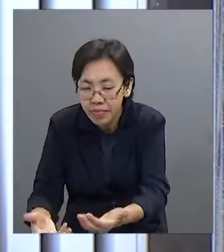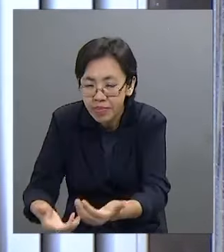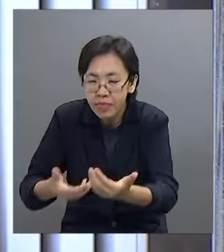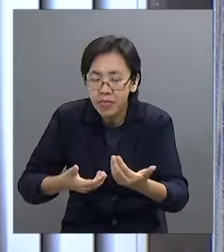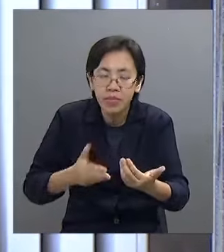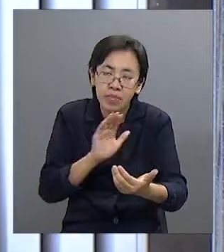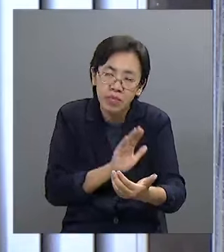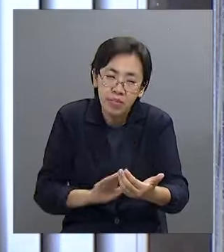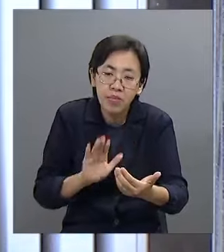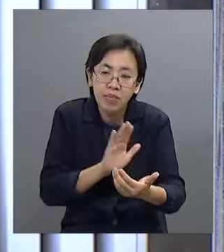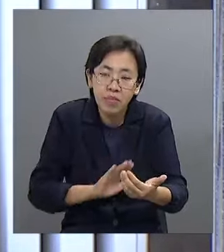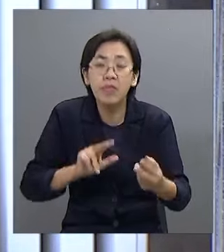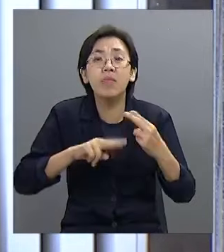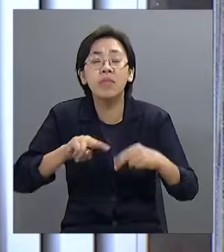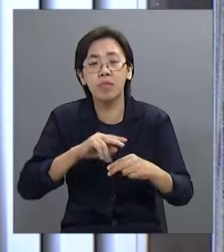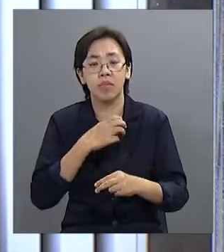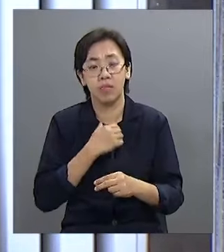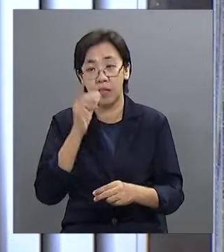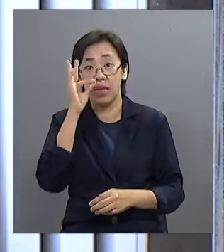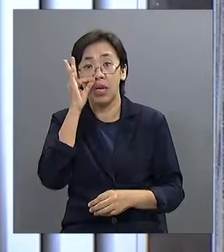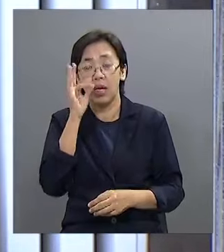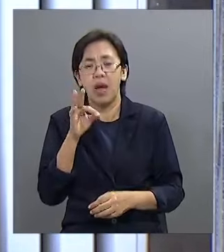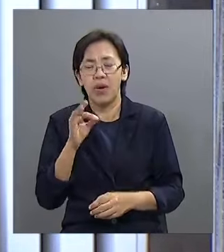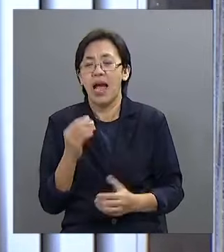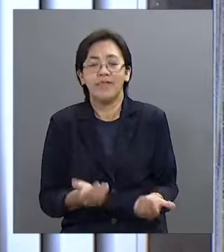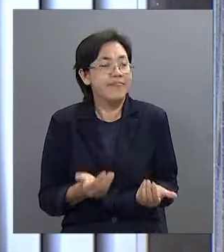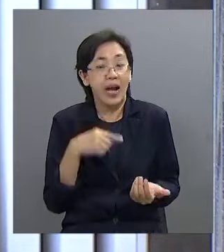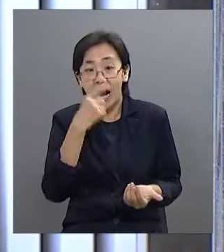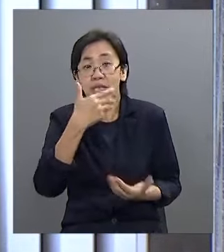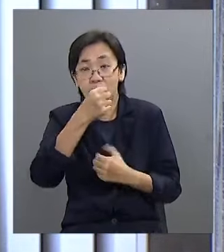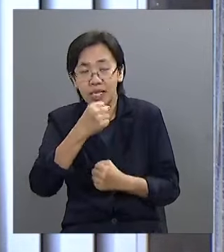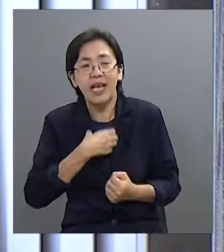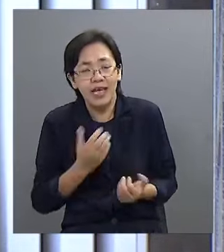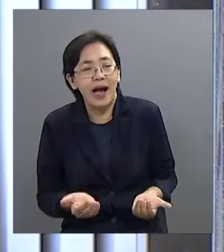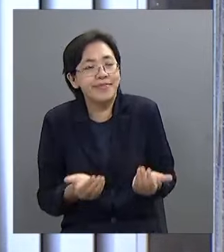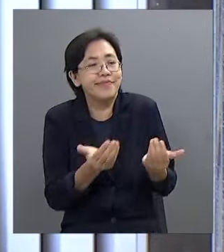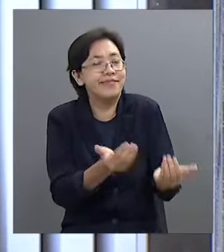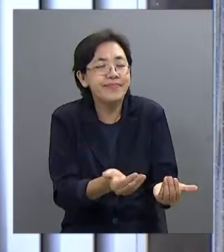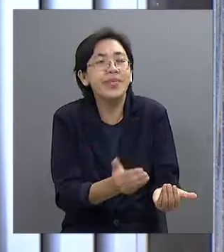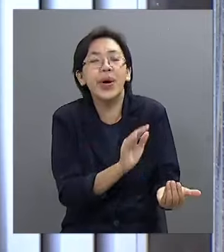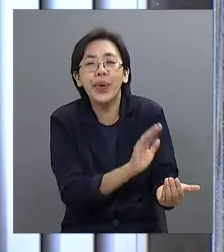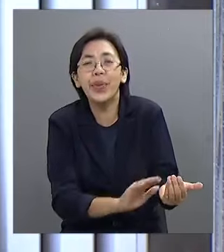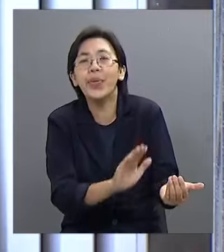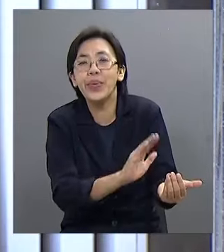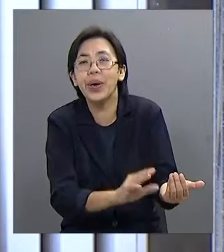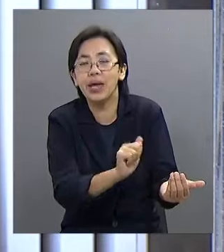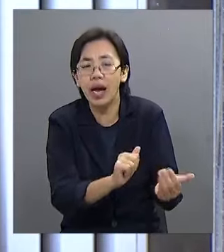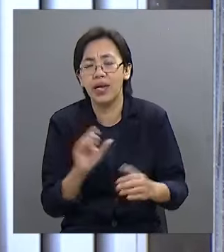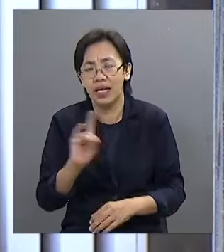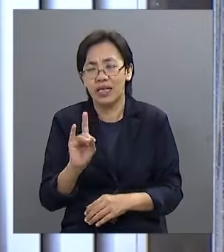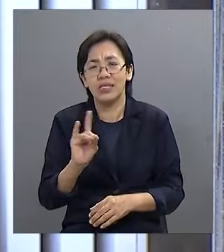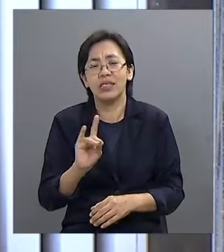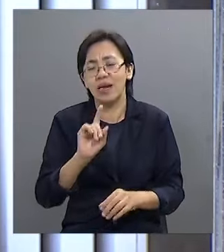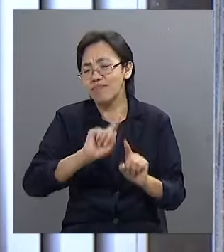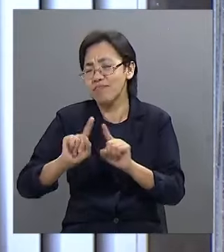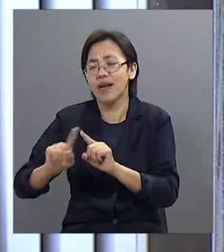ท่านต้องการให้แมวจร นั้นเนี่ยมีบ้านอยู่นะครับเป็นบ้านหลังสุดท้ายของพวกมันสัตว์ทุกตัวบนโลกครับต้องการความรักนะครับ ับดังนั้นการช่วยเหลือ